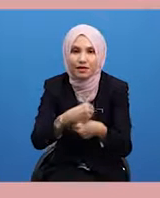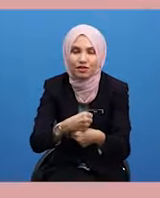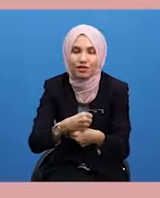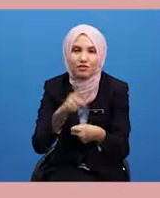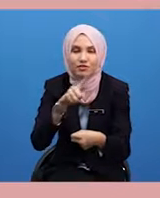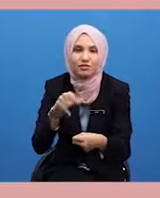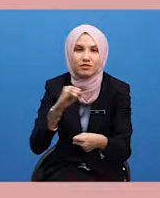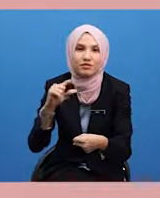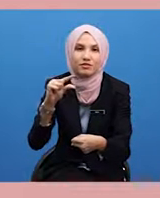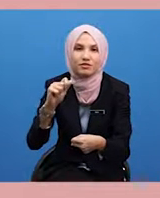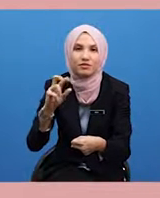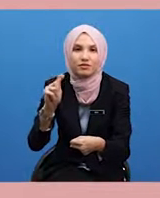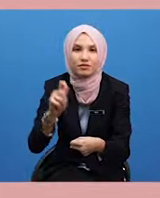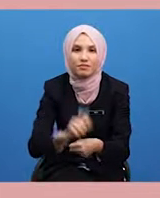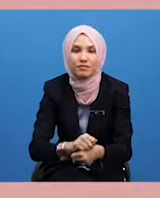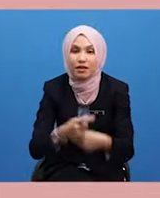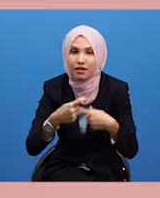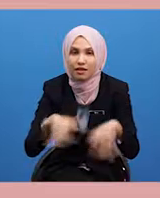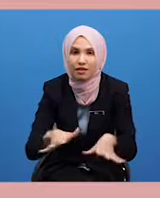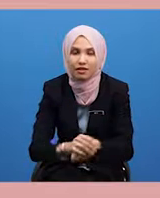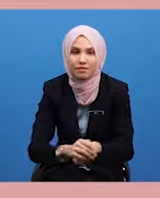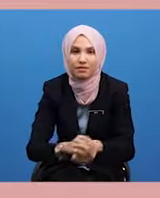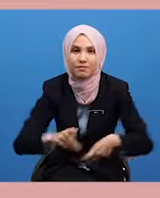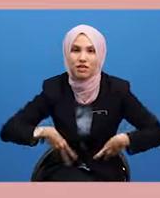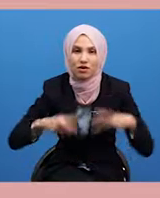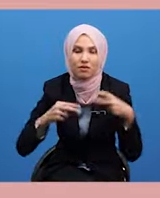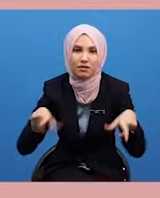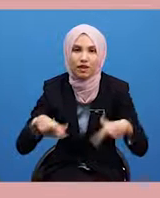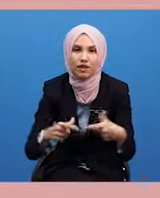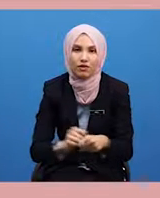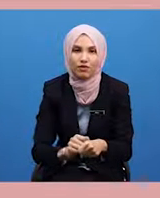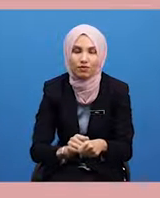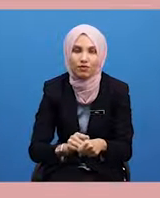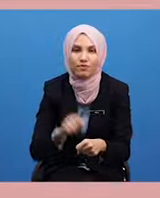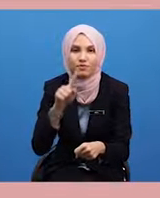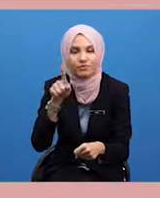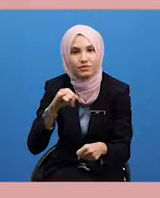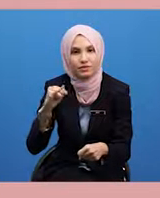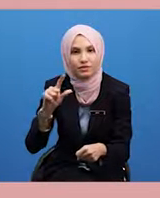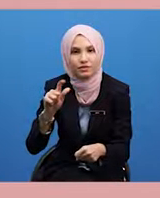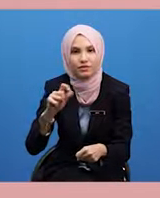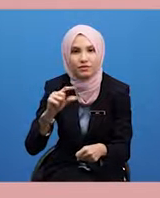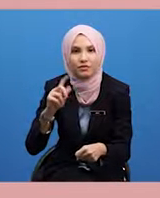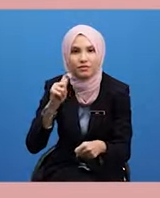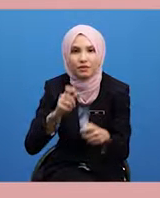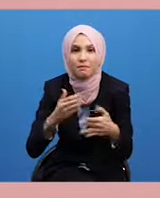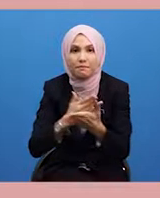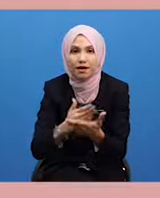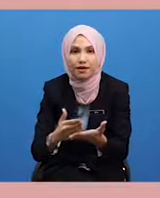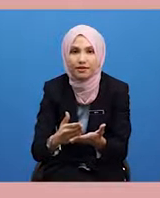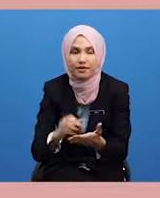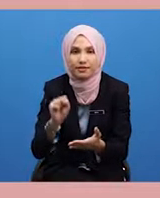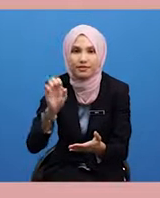zigot. Setelah proses persenyawaan berlaku, zigot akan menjalani proses pembahagian